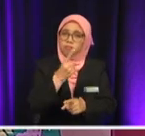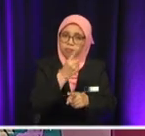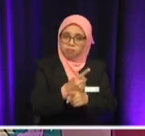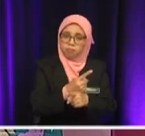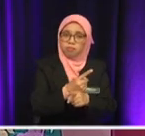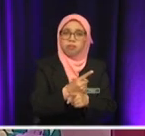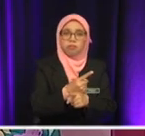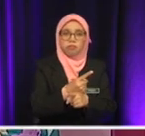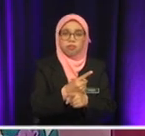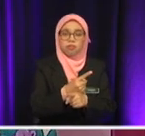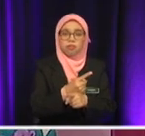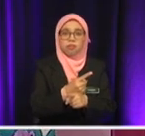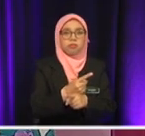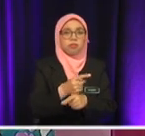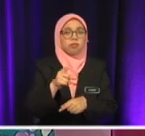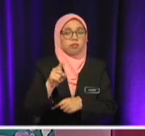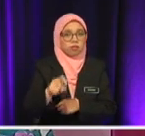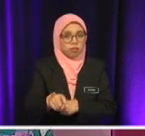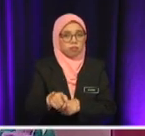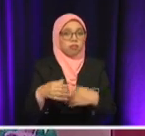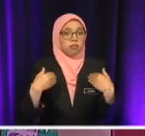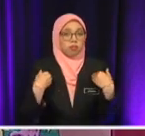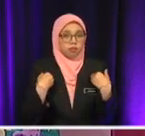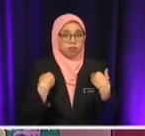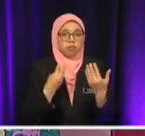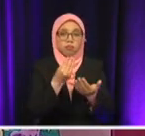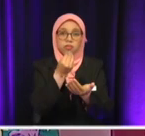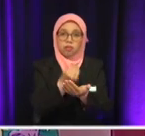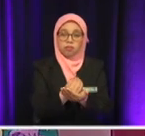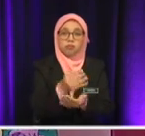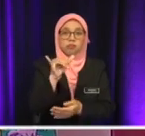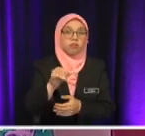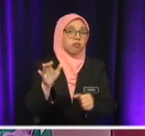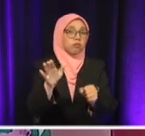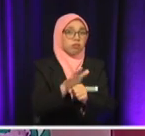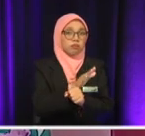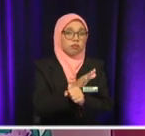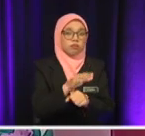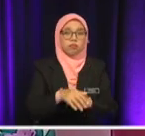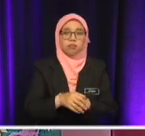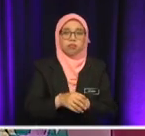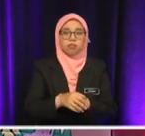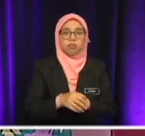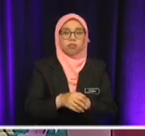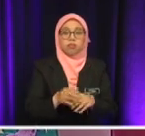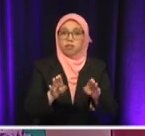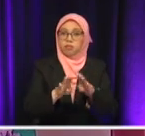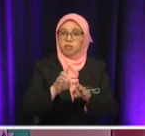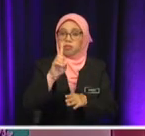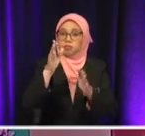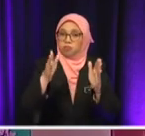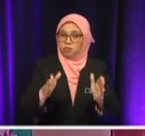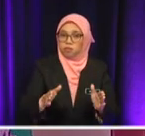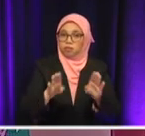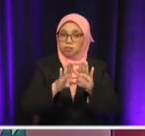kita perlu mempunyai modal yang mencukupi. Okey, seterusnya, sebagai seorang pengusaha taska, kita ni